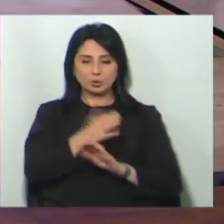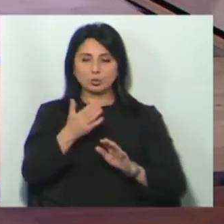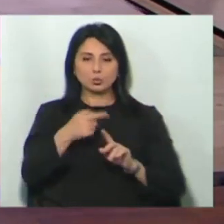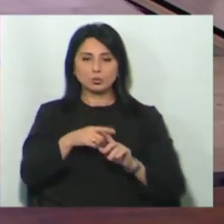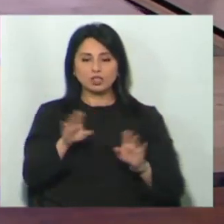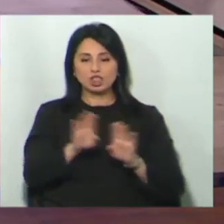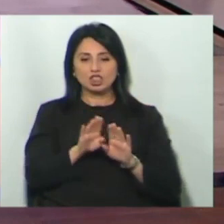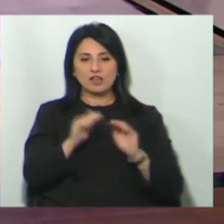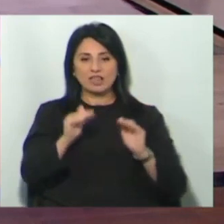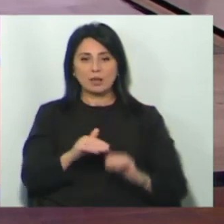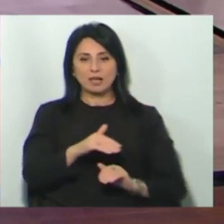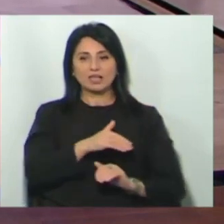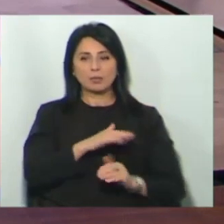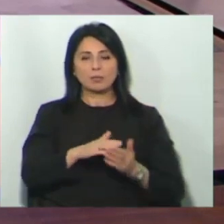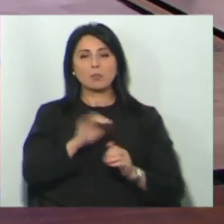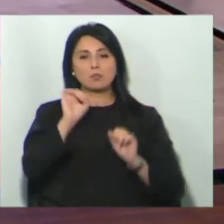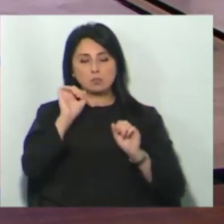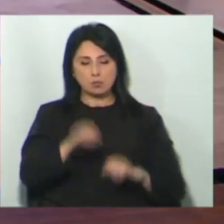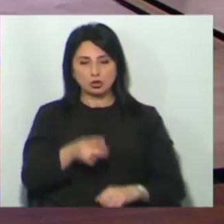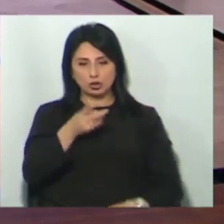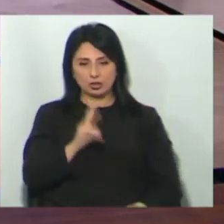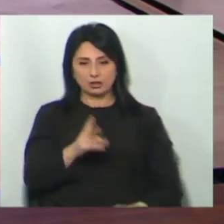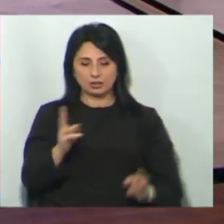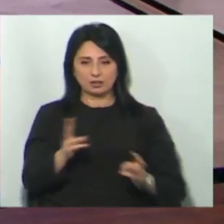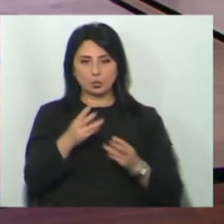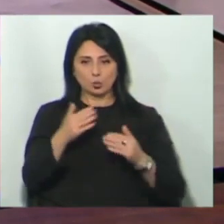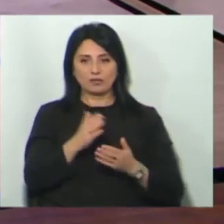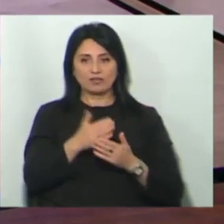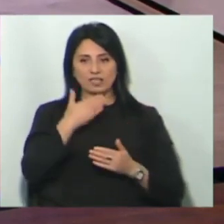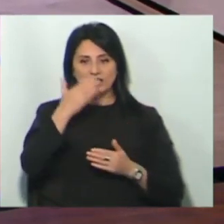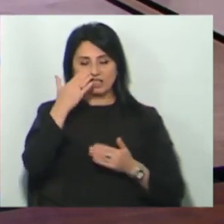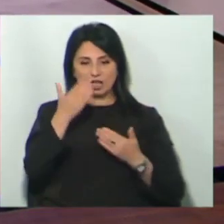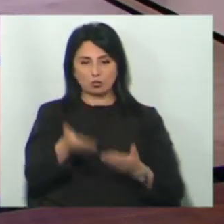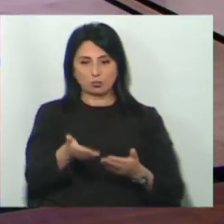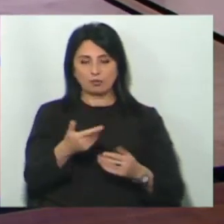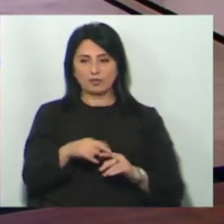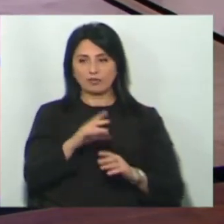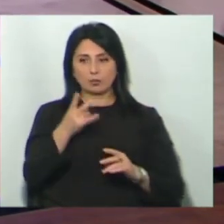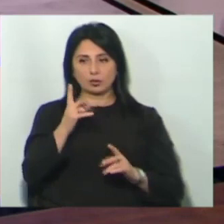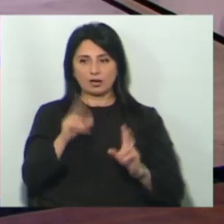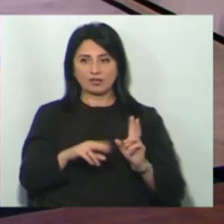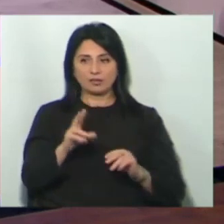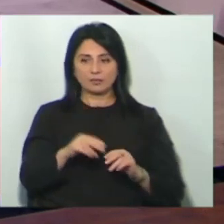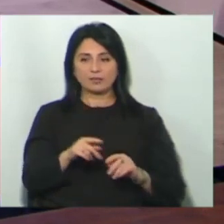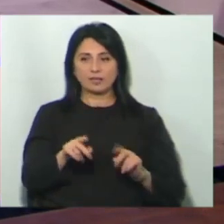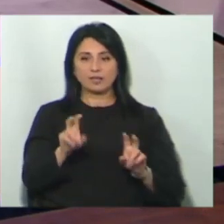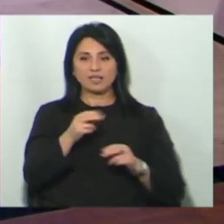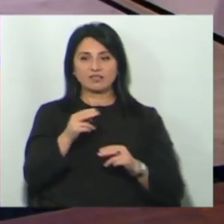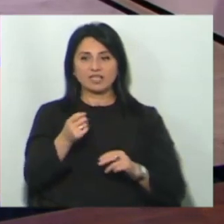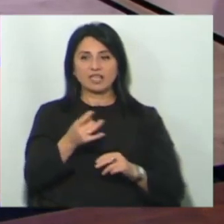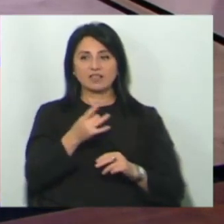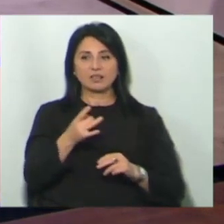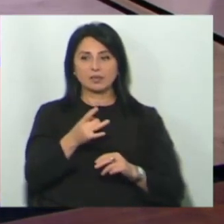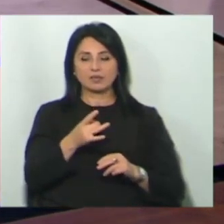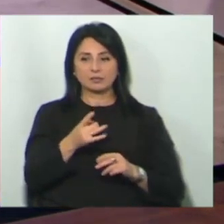თუნდაც შედარებით დაბალი ტემპერატურის პირობებში ასეთი რისკები უკვე გვაქვს ზაფხულის დადგომასთან ერთად და ეს ხოლმე უნდა გავითვალისწინოთ. Ამ თემაზე კიდევ